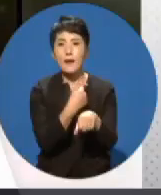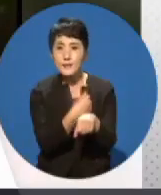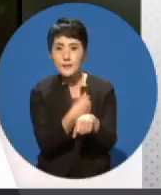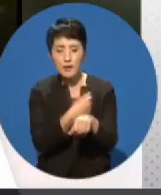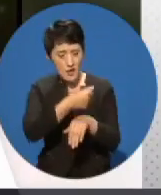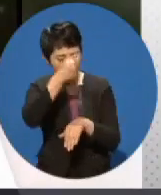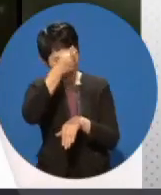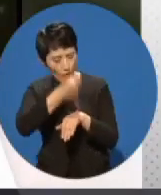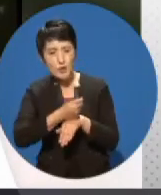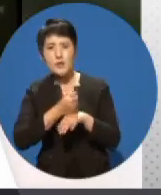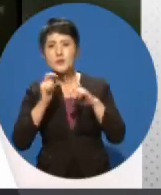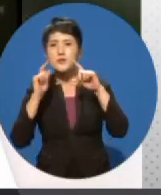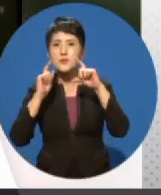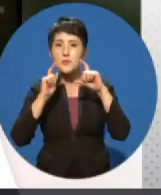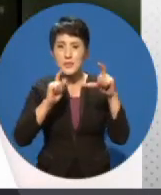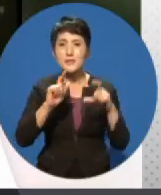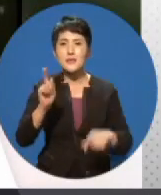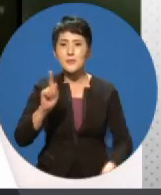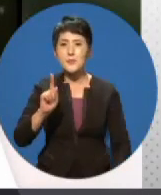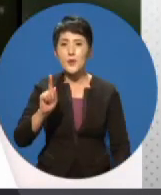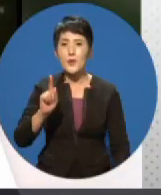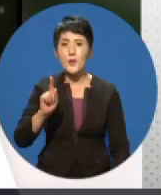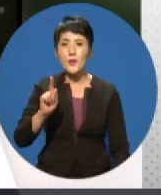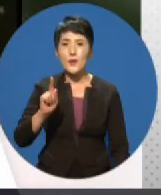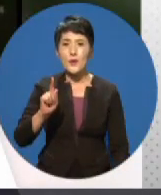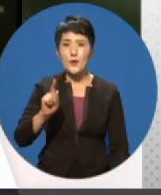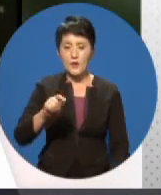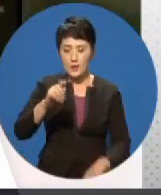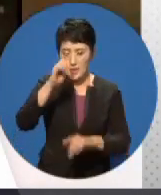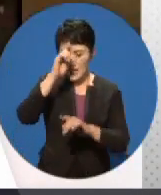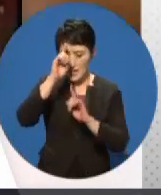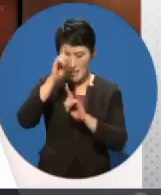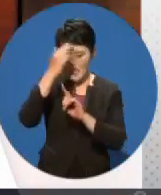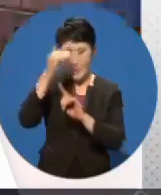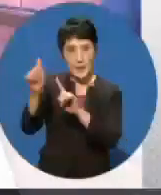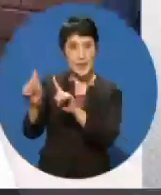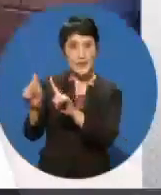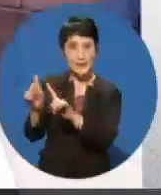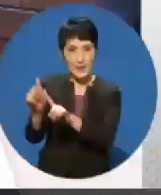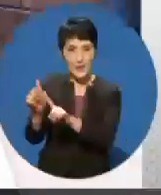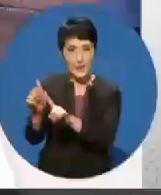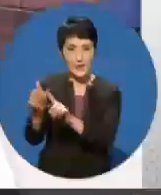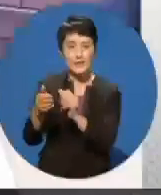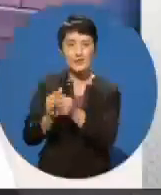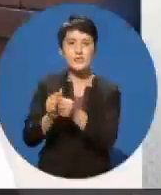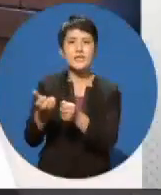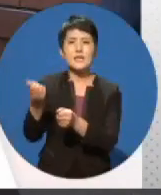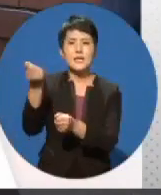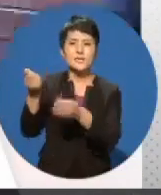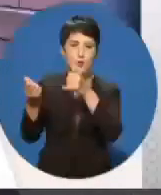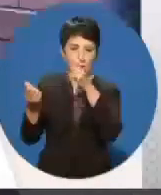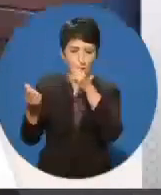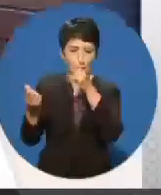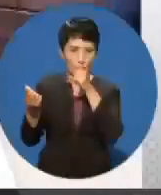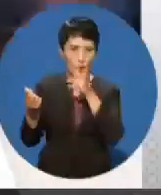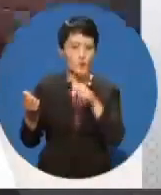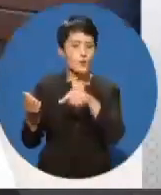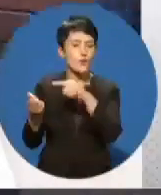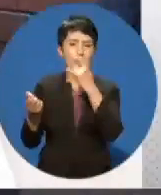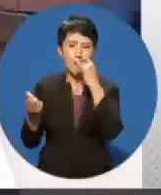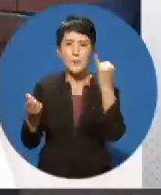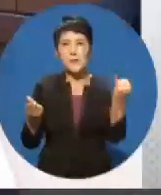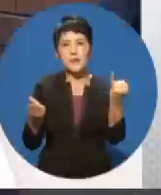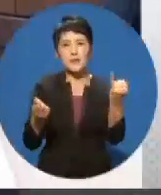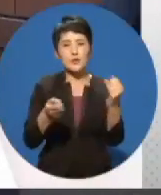법원의 판단에 따라서 모친한테도 일부 이제 주식이 갔는데 지금 일단 대주주는 현재 이장한 회장이기 때문에 지배력을 행사하고